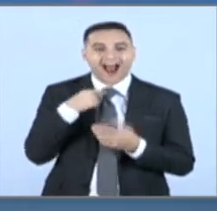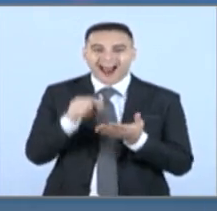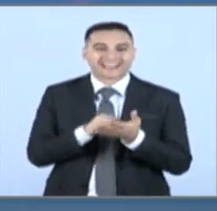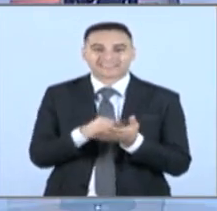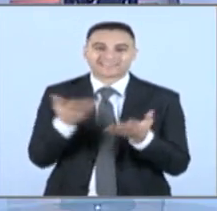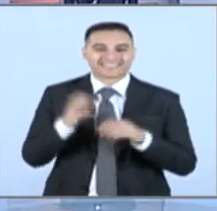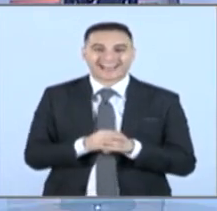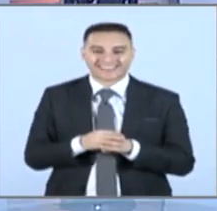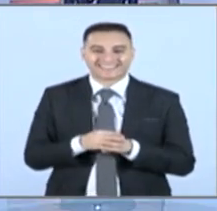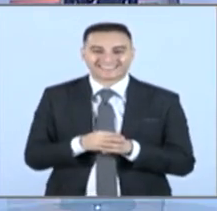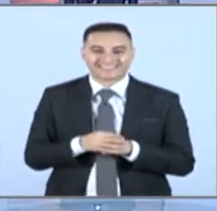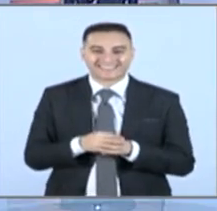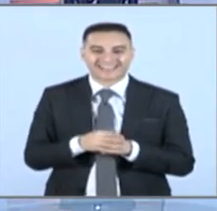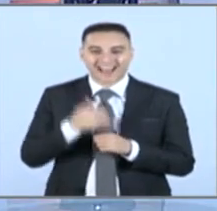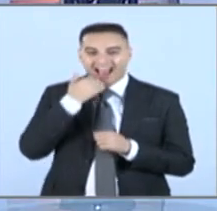لها إزاي دي بقى؟